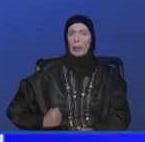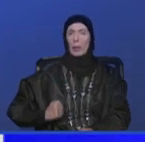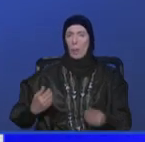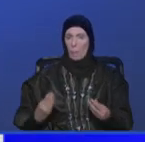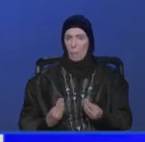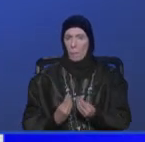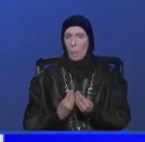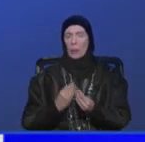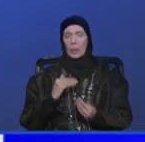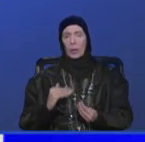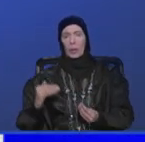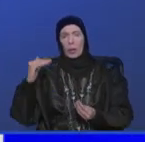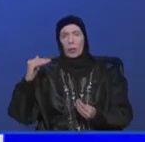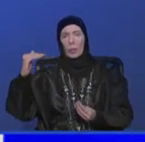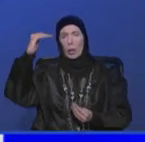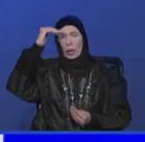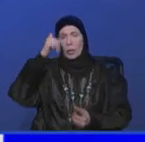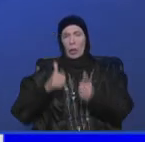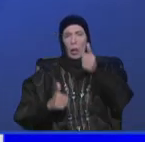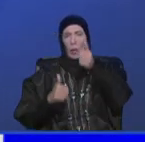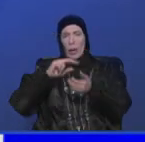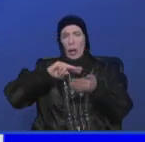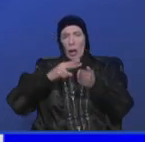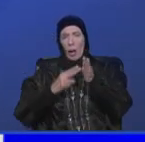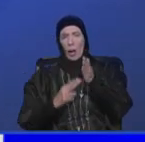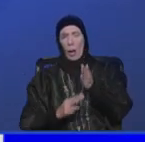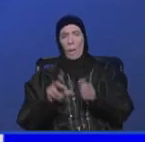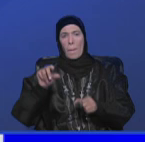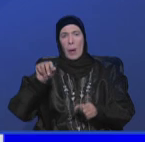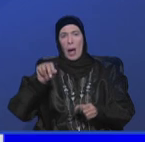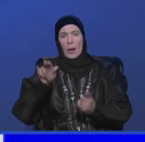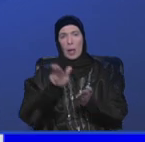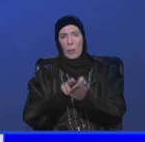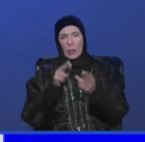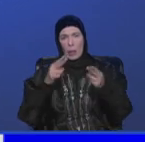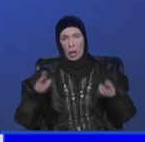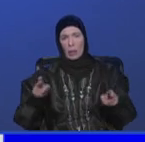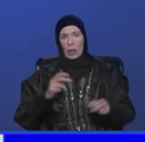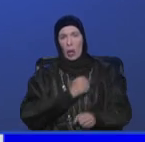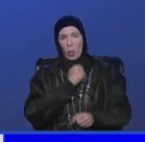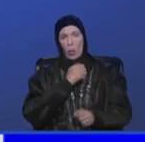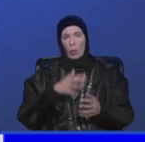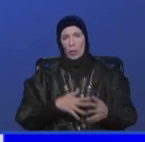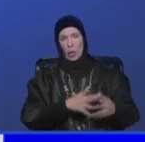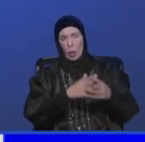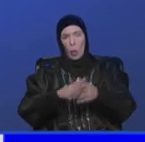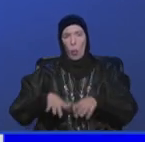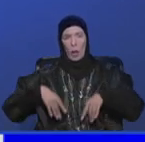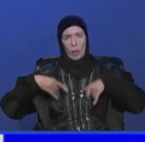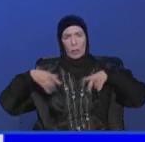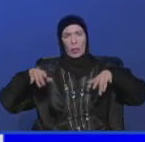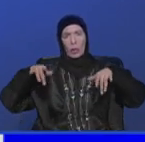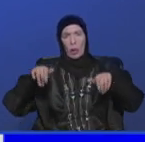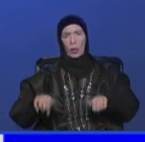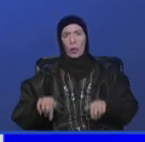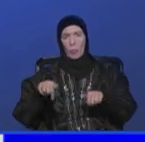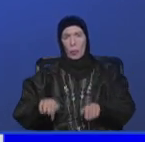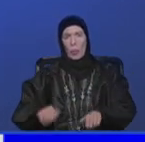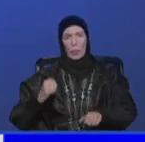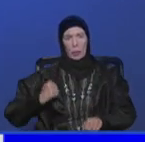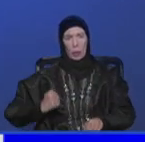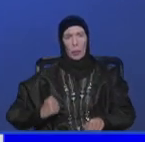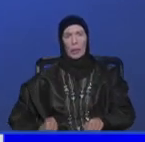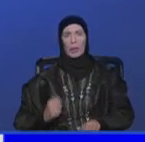الدول المتقدمة في تقييم معايير الجودة مثل الاعتماد الكندي والأمريكي والأسترالي، وبهذا تعتبر